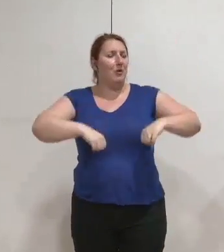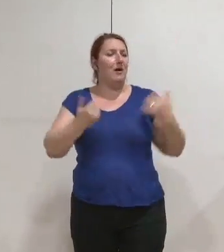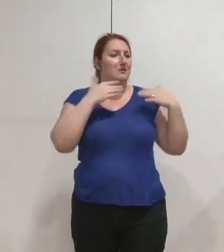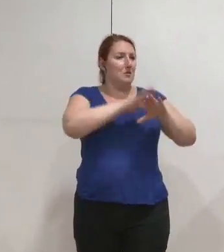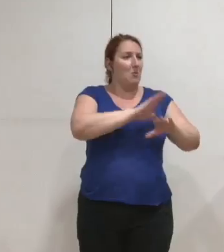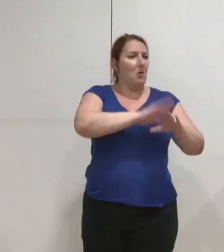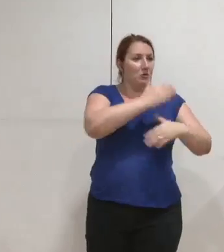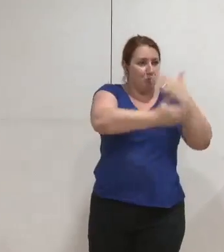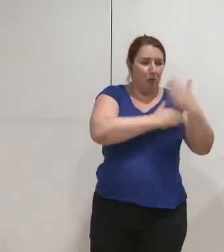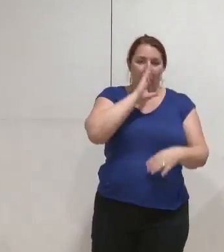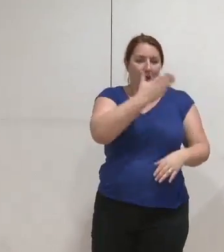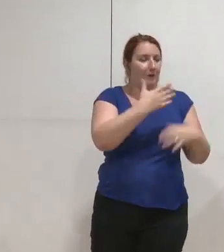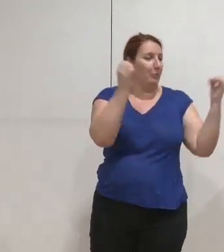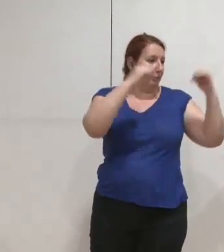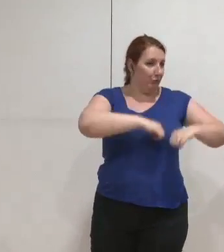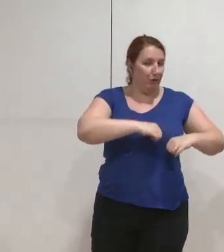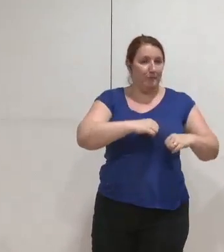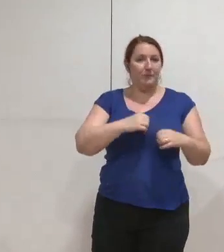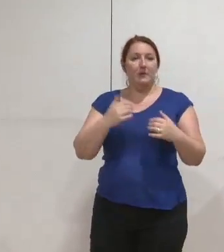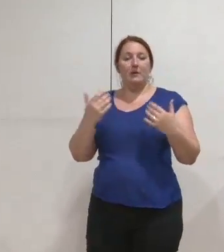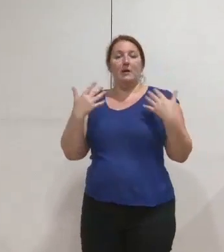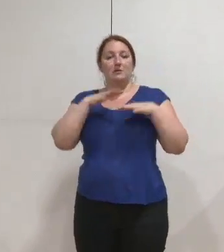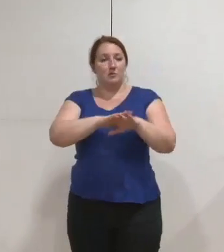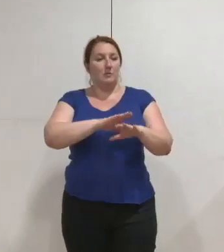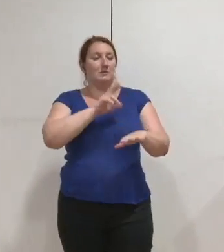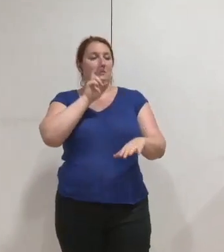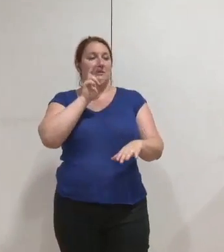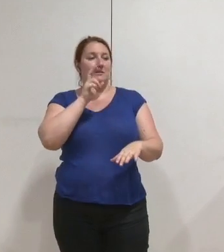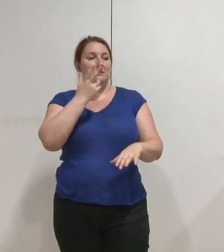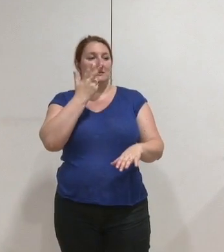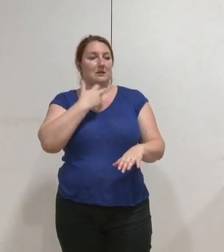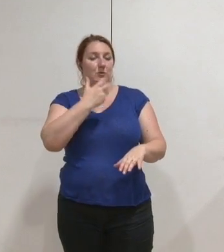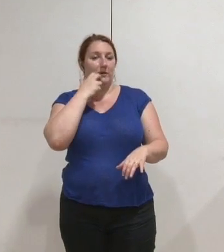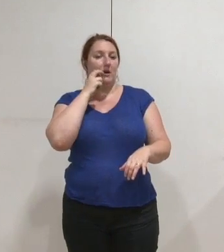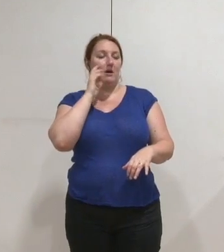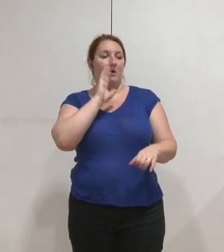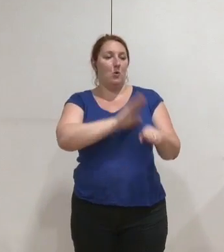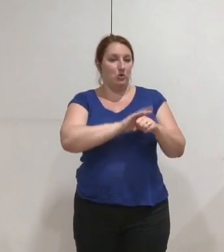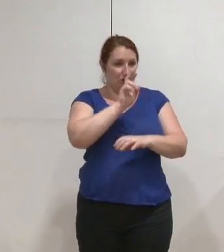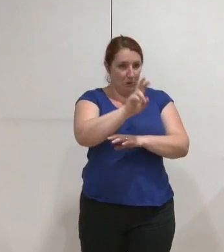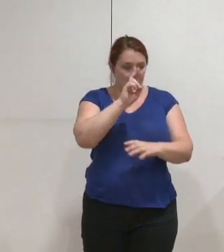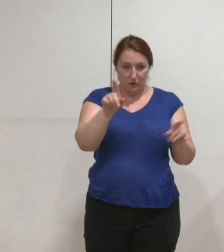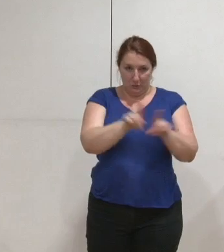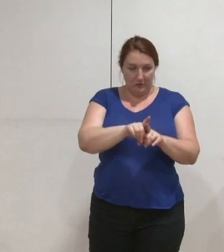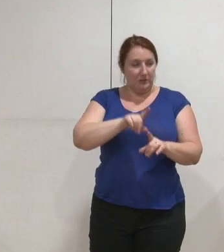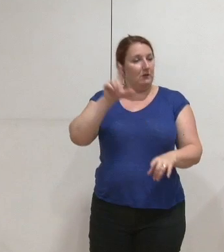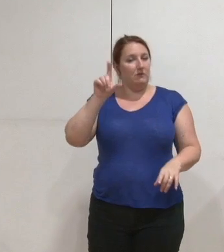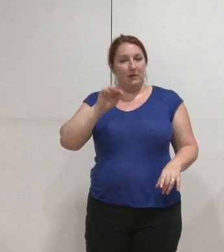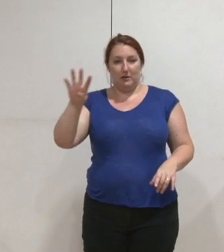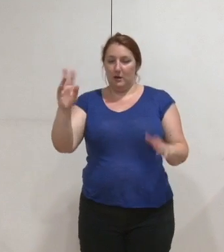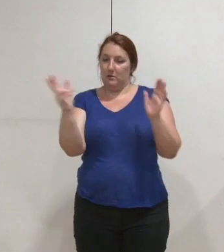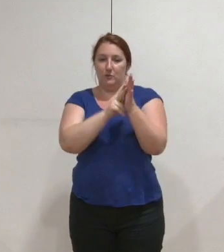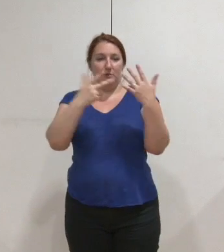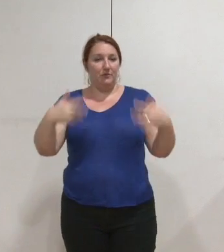de progrès vote pour finalement et le rassemblement citoyen de la gauche et écologistes également délibération 24 ad la